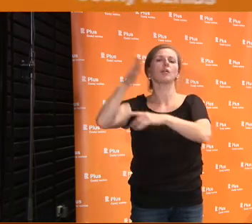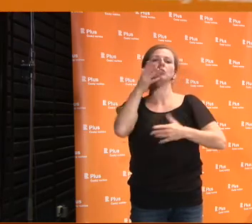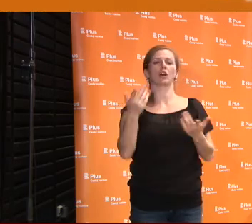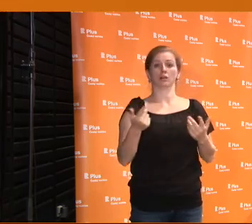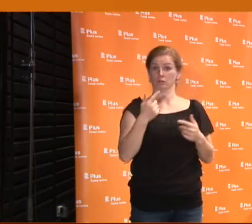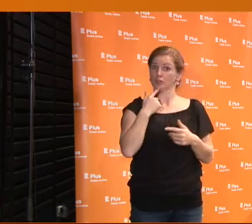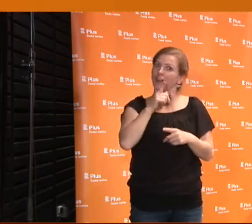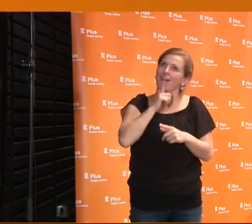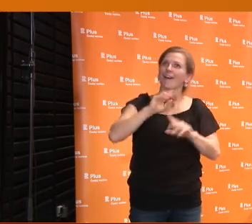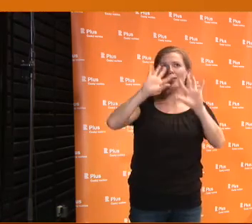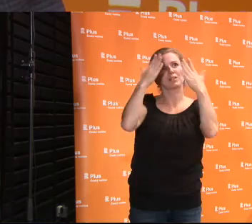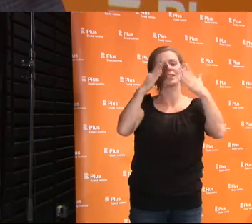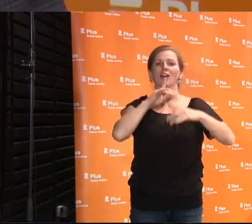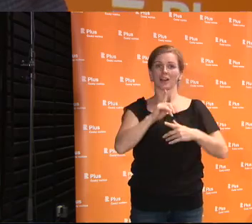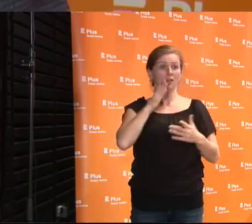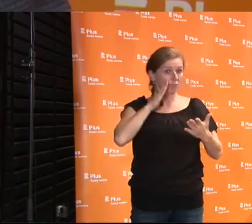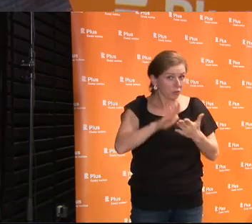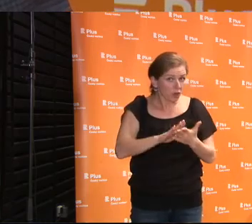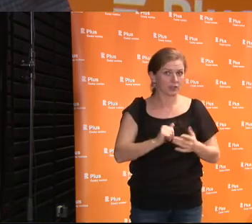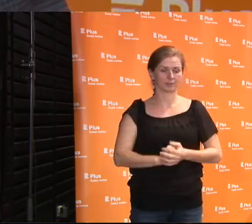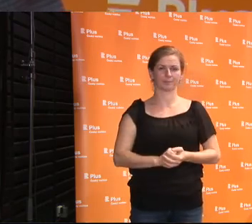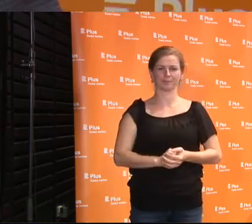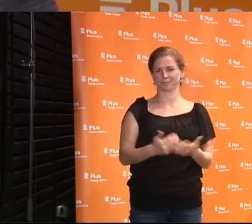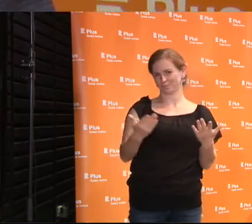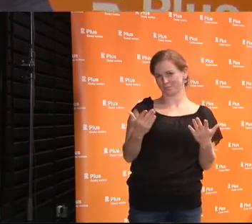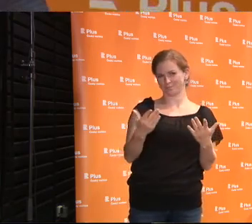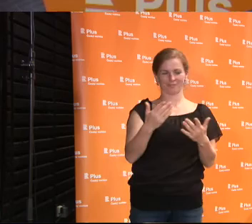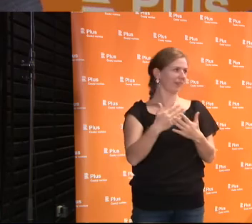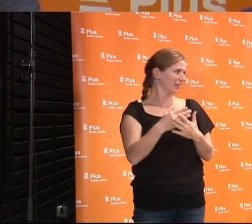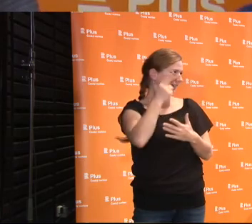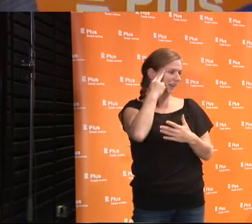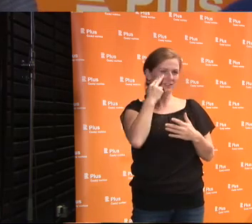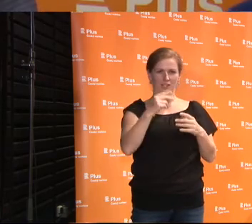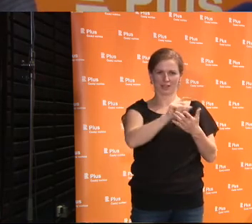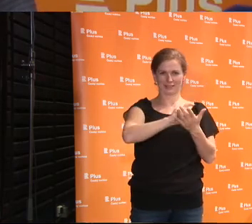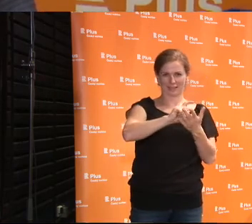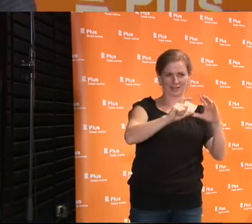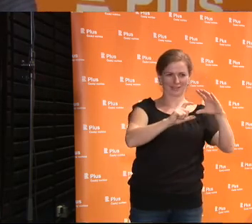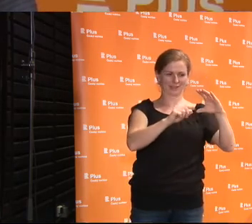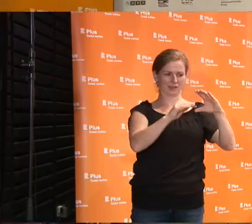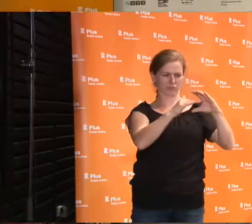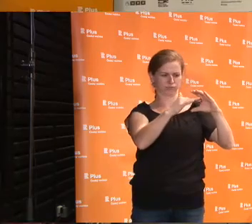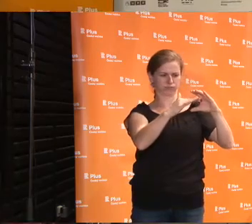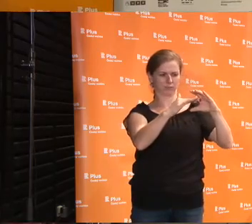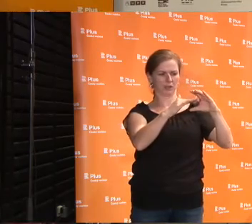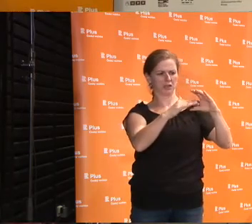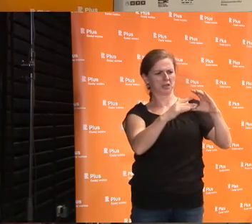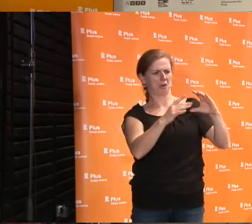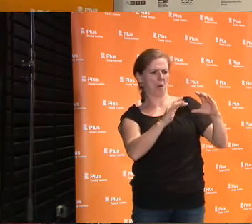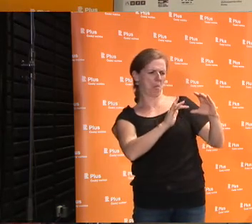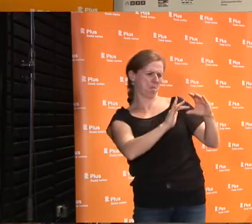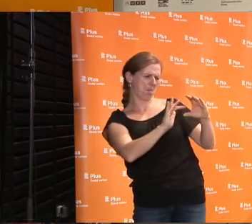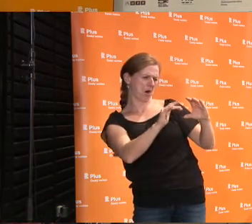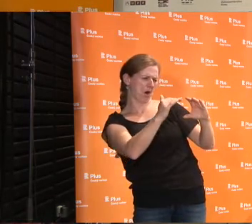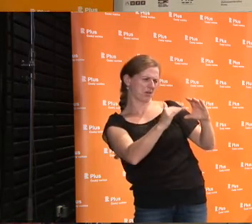běžném životě? Záleží, jestli se díváte na sklenici, zda je poloplná nebo poloprázdná. Paní Jaburková tady mluvila o těch pozitivních